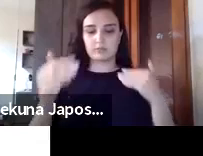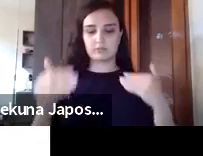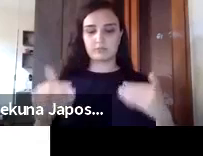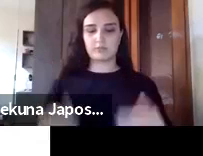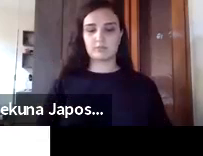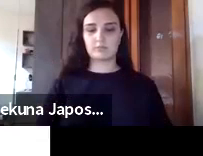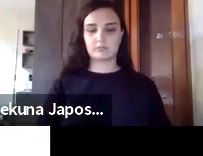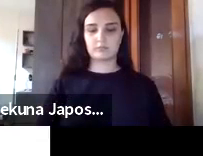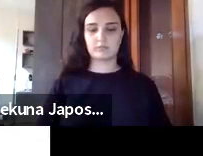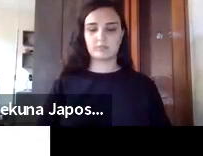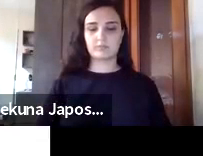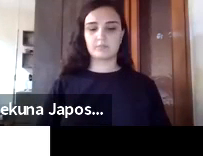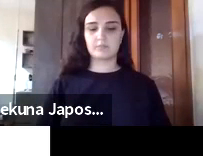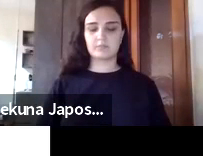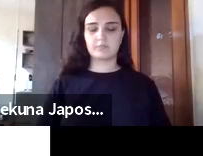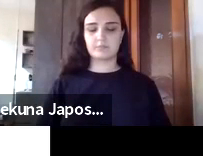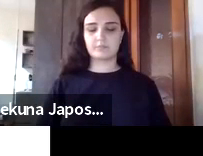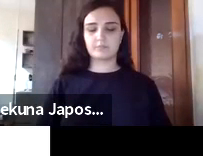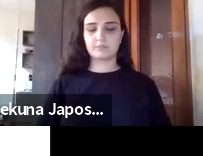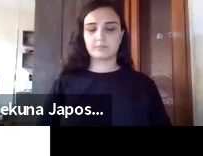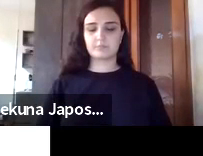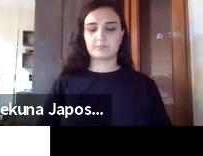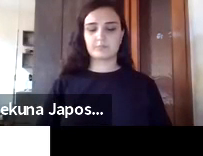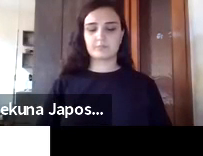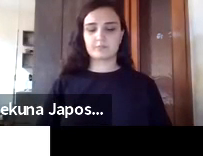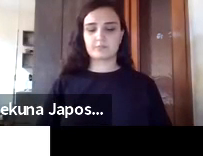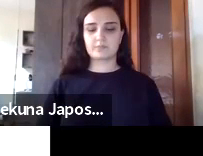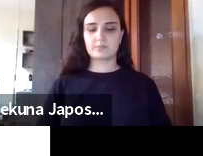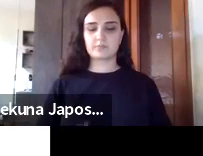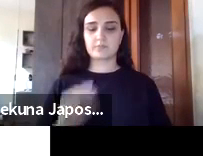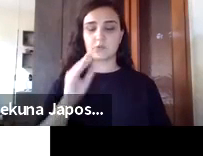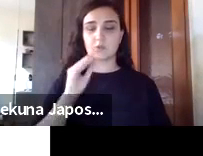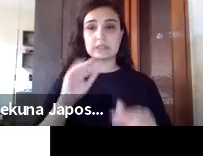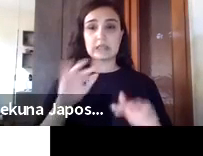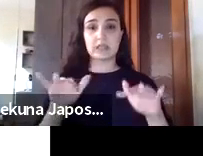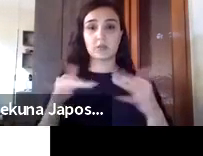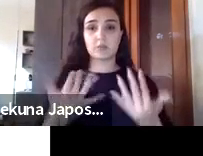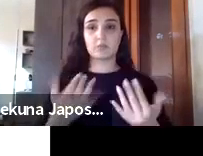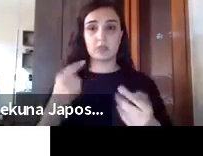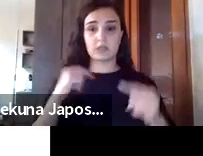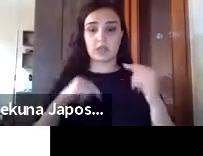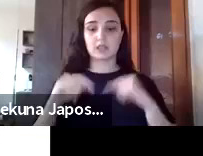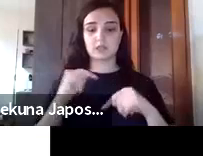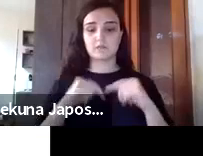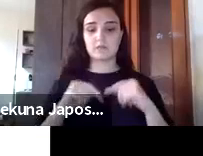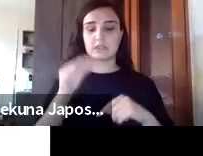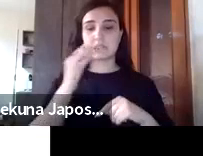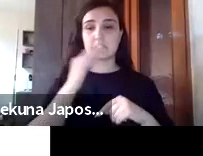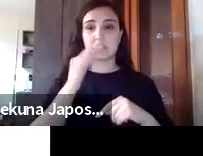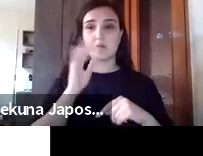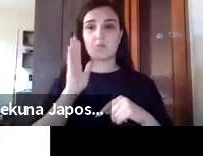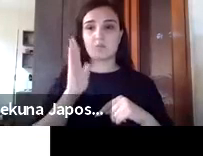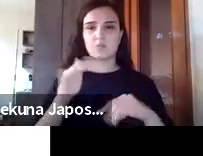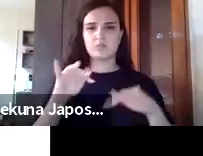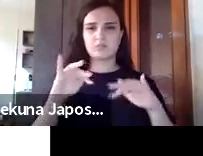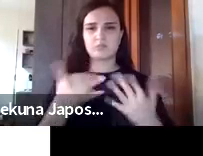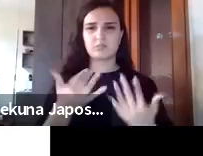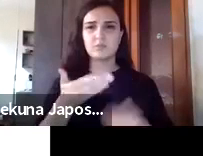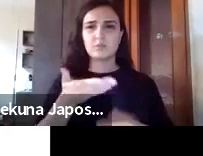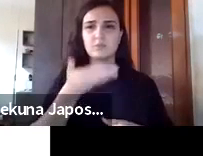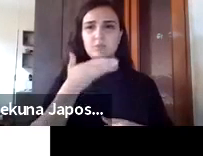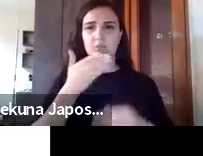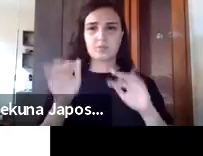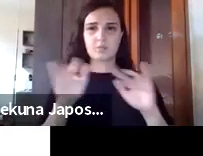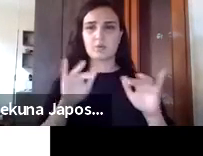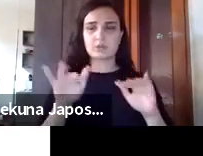აქ შემოდის კიდევ, როდესაც აი გადაწვამდე მივდივართ, სანამ მივალთ გადაწვამდეც და ამ პროცესშიც,